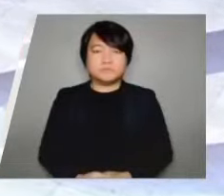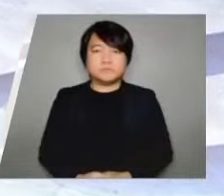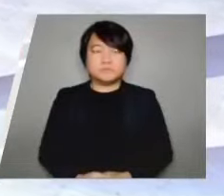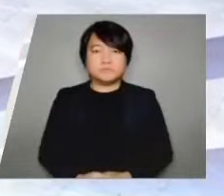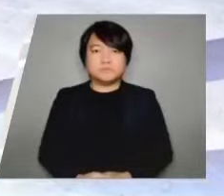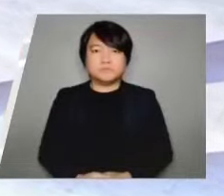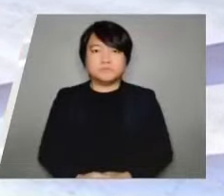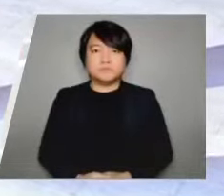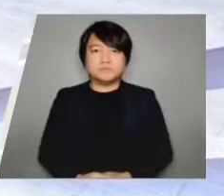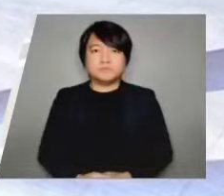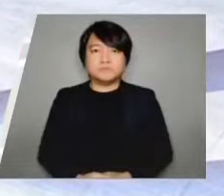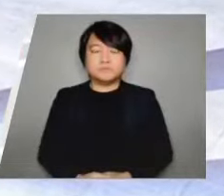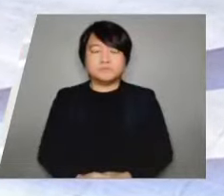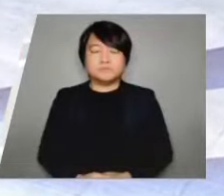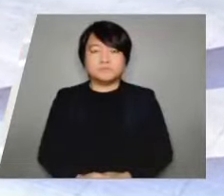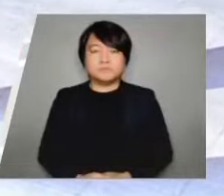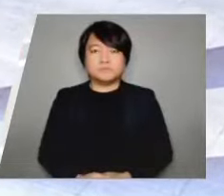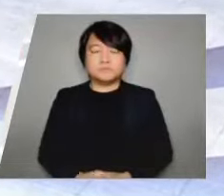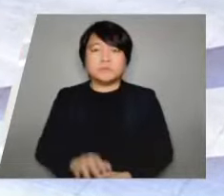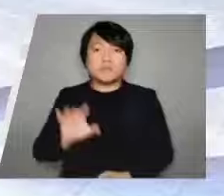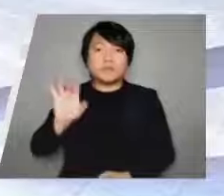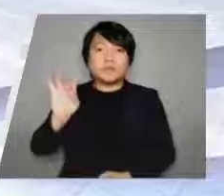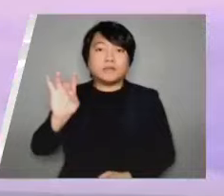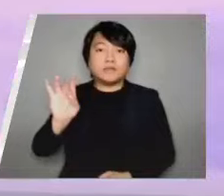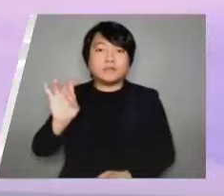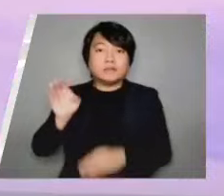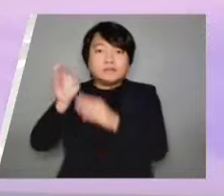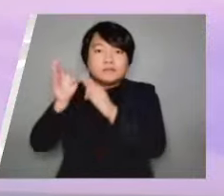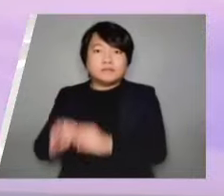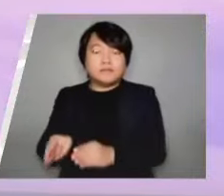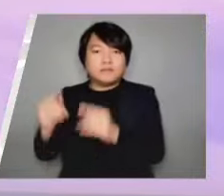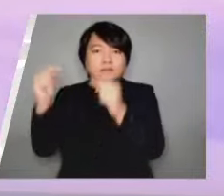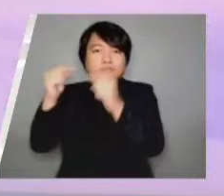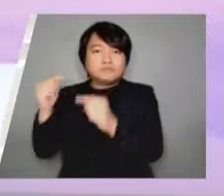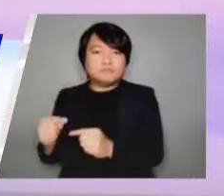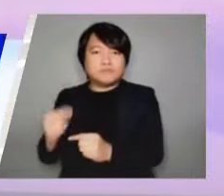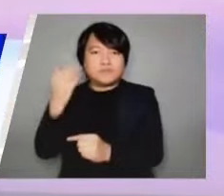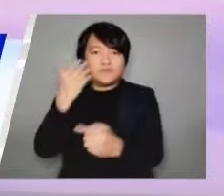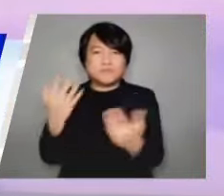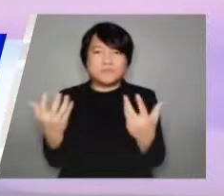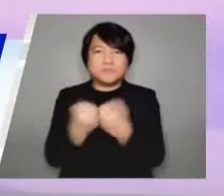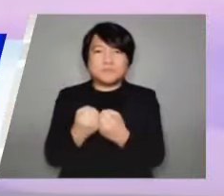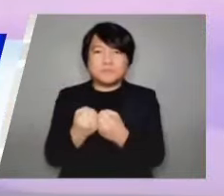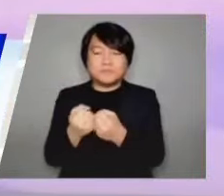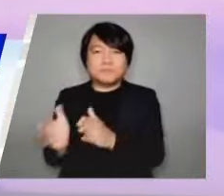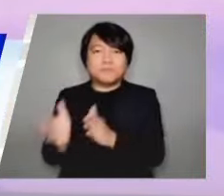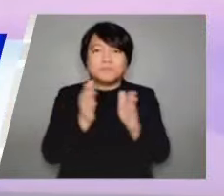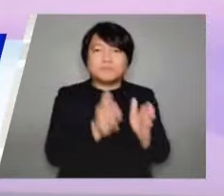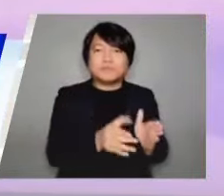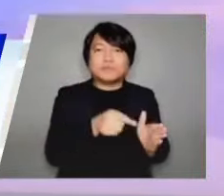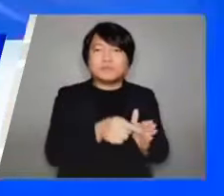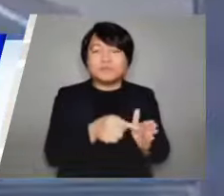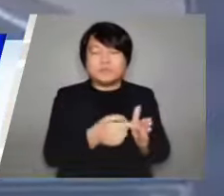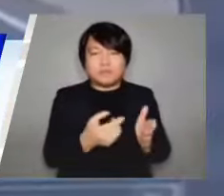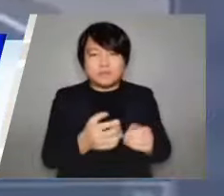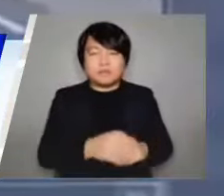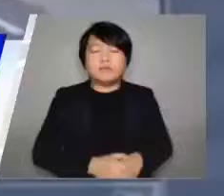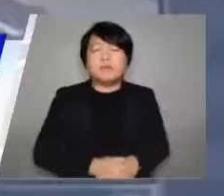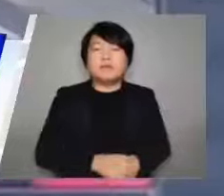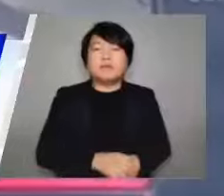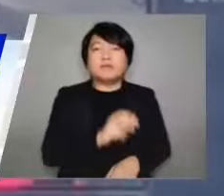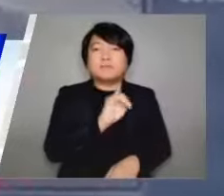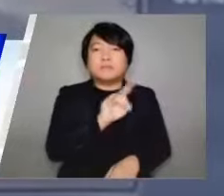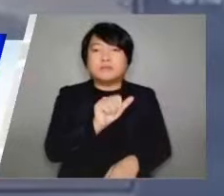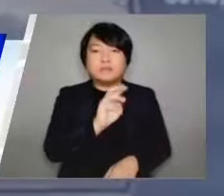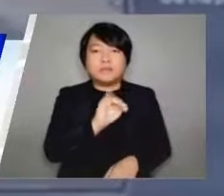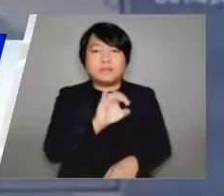Bago sa saksi, 8 ang sugatan sa salpukan ng tricab at isang kotse sa Misamis Oriental. Sa CCTV,